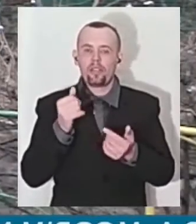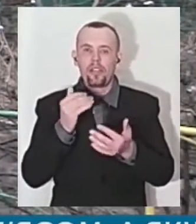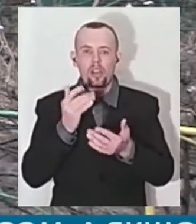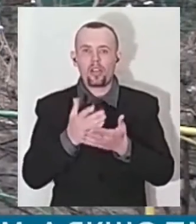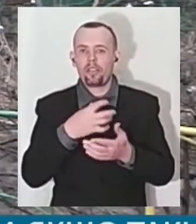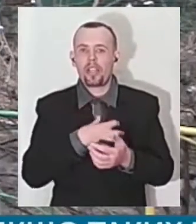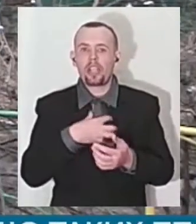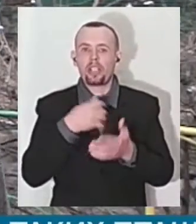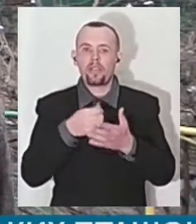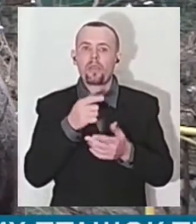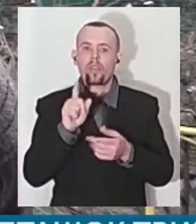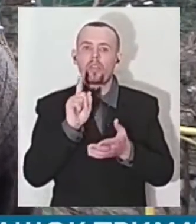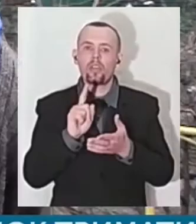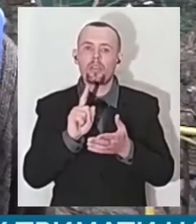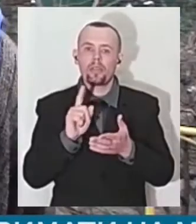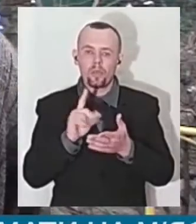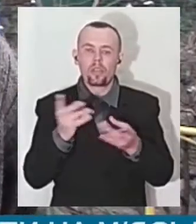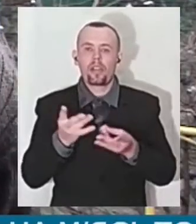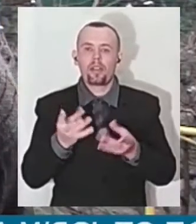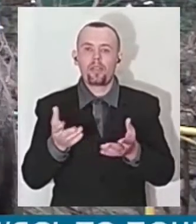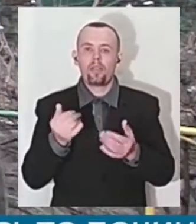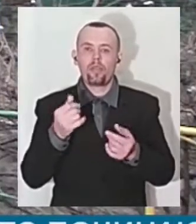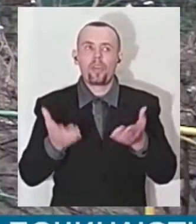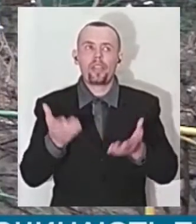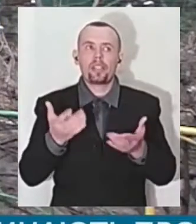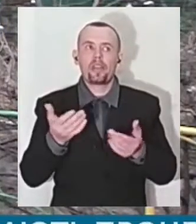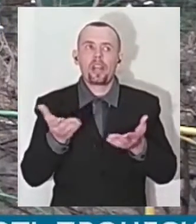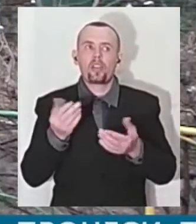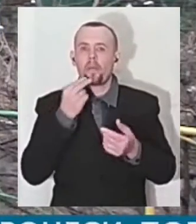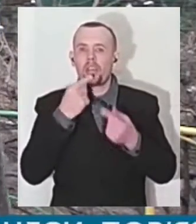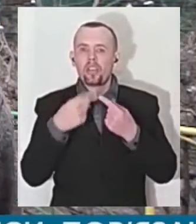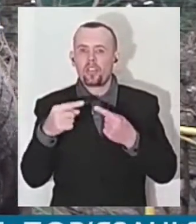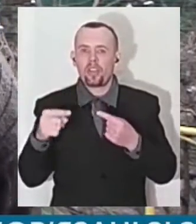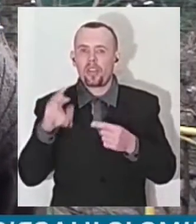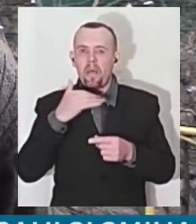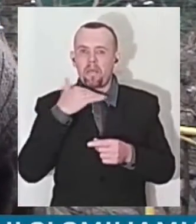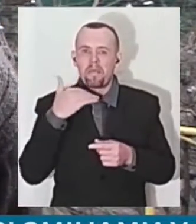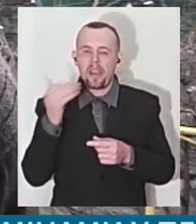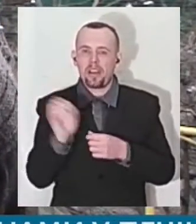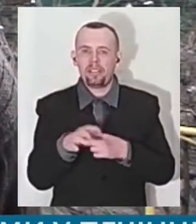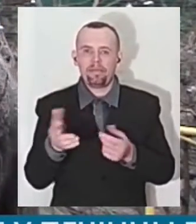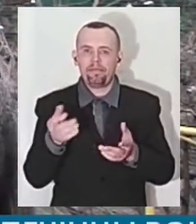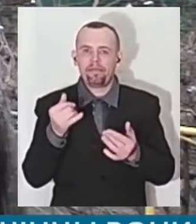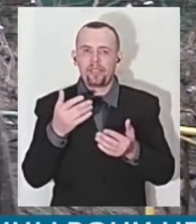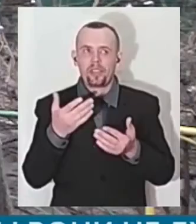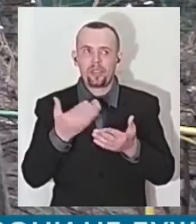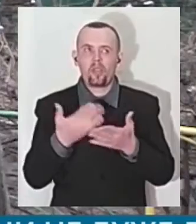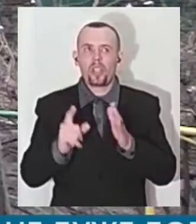кормили, очевидно, м'ясом. Вот, якщо таких птичок держать на м'ясі, то у них починають